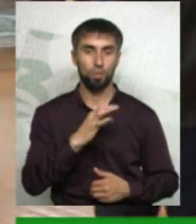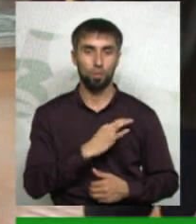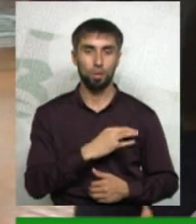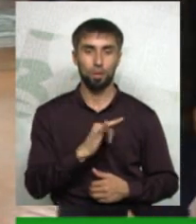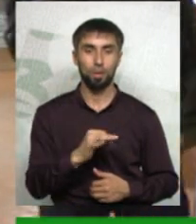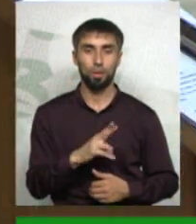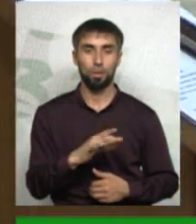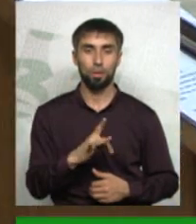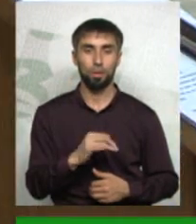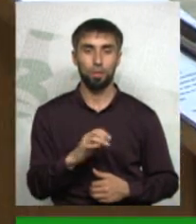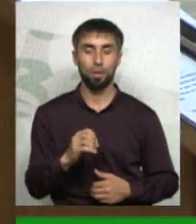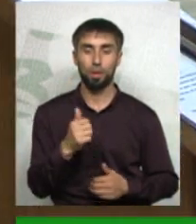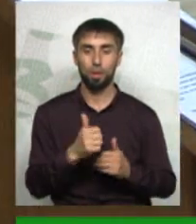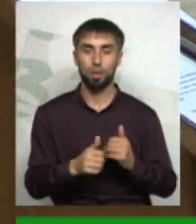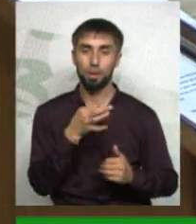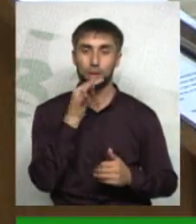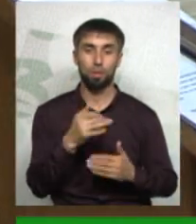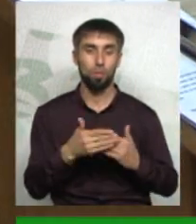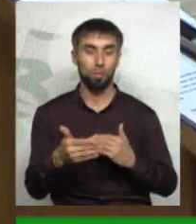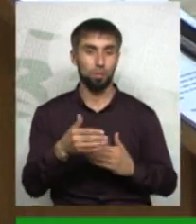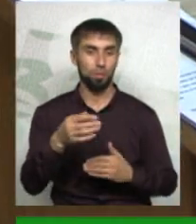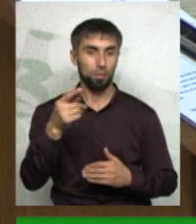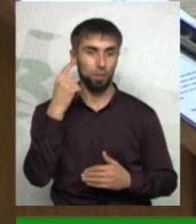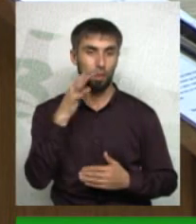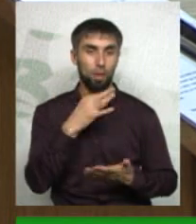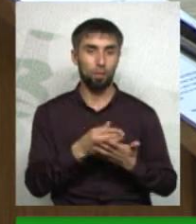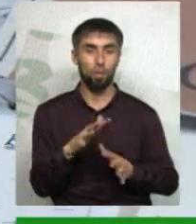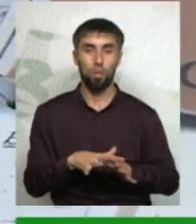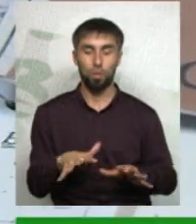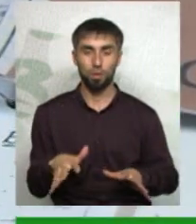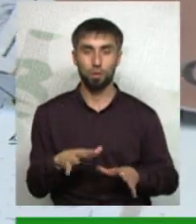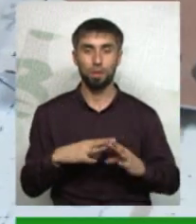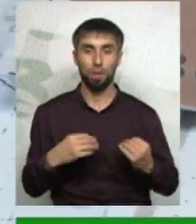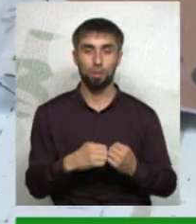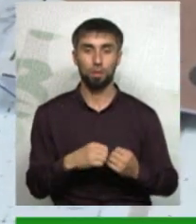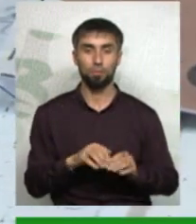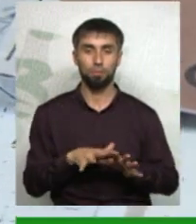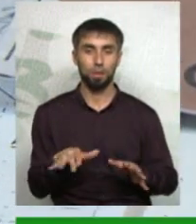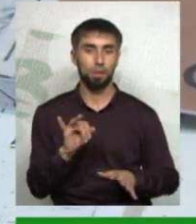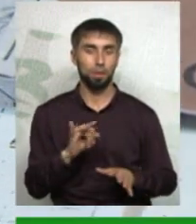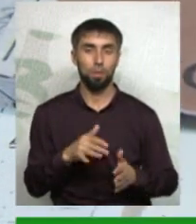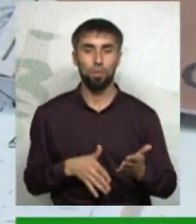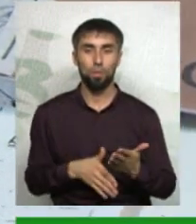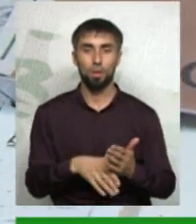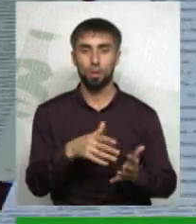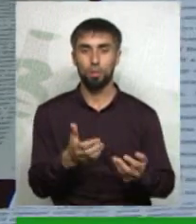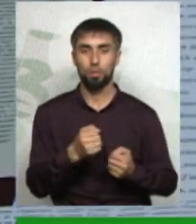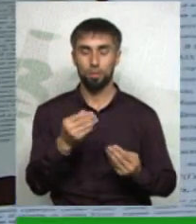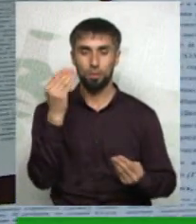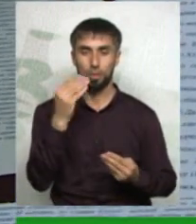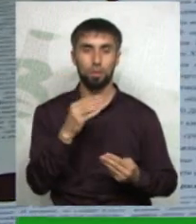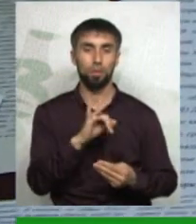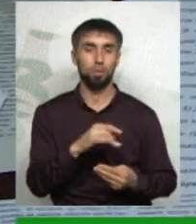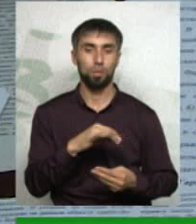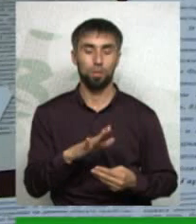и краевед. Каждый рано или поздно задумывается о своих корнях. Семейная родословная и истории помогают брать пример с предков,